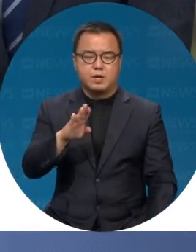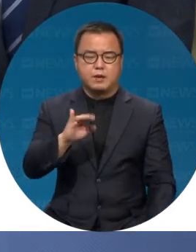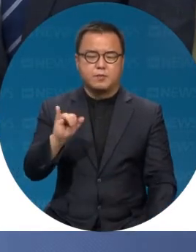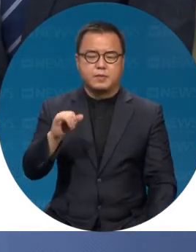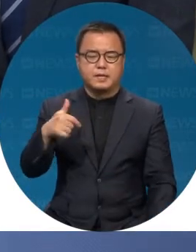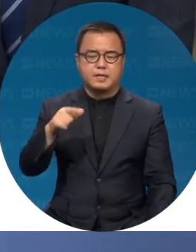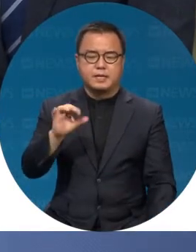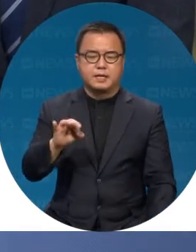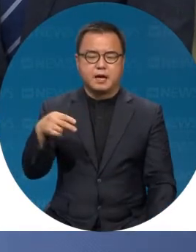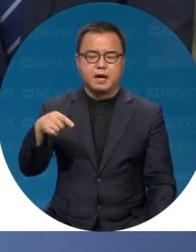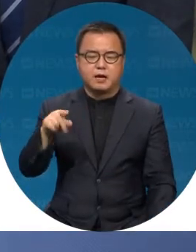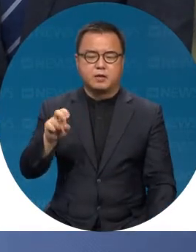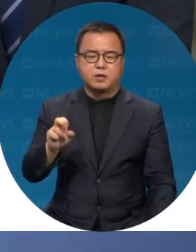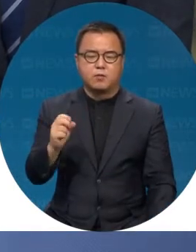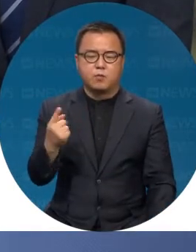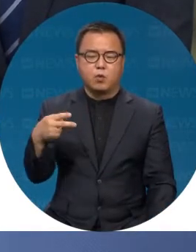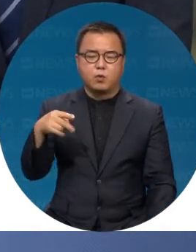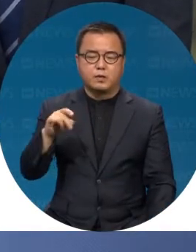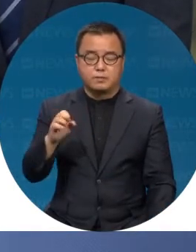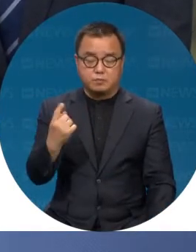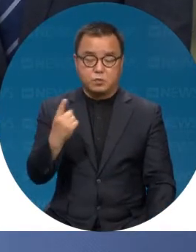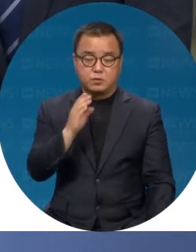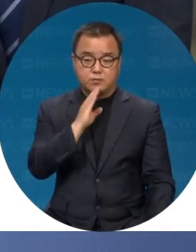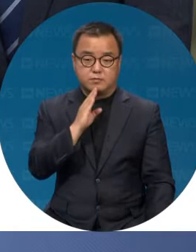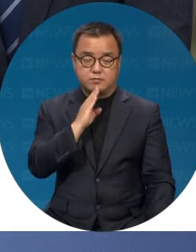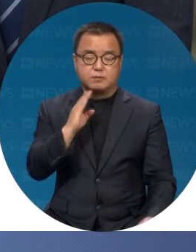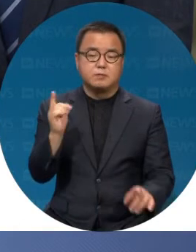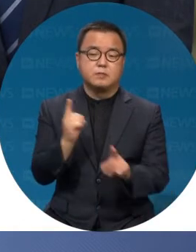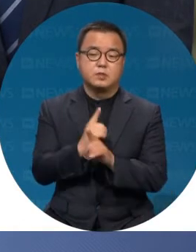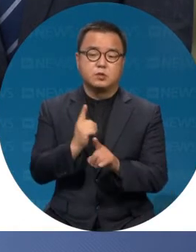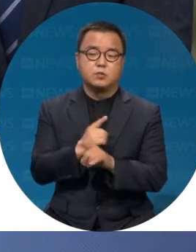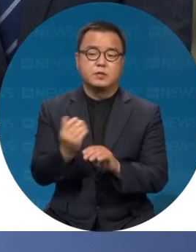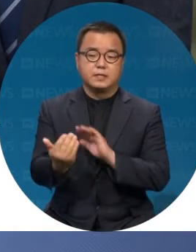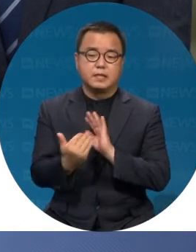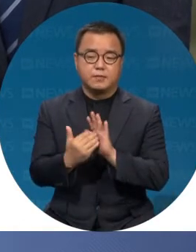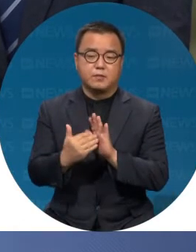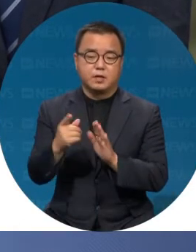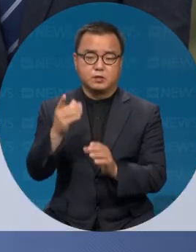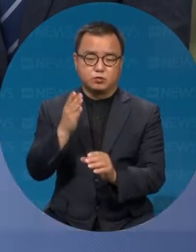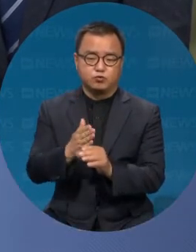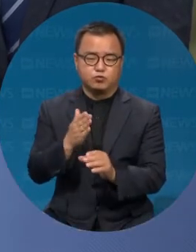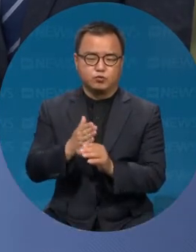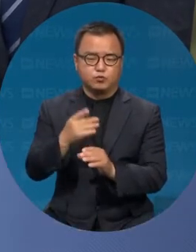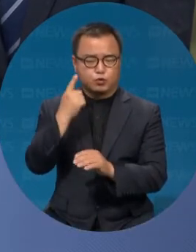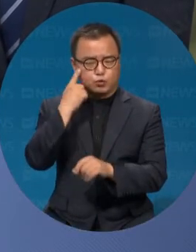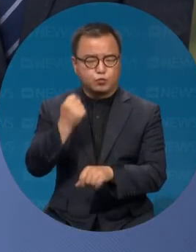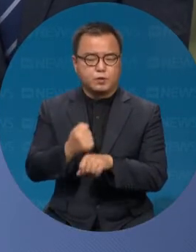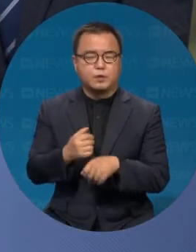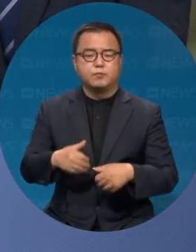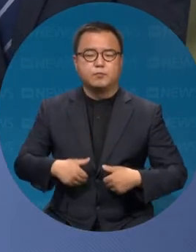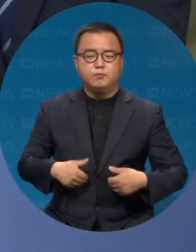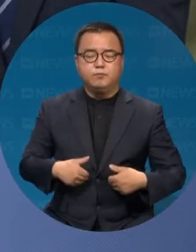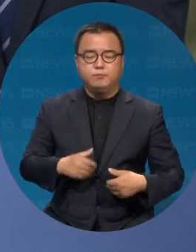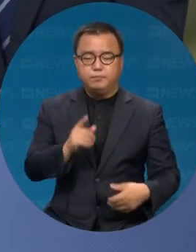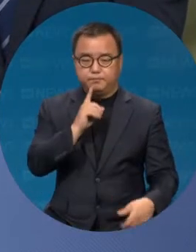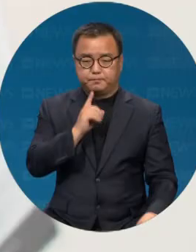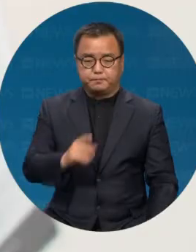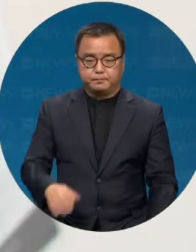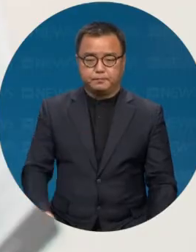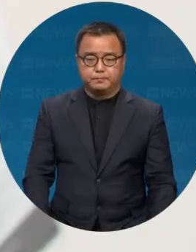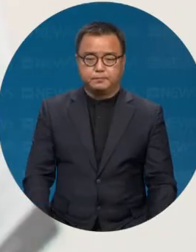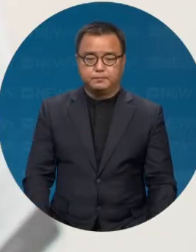따라서 앞으로 치료와 예방 연구 역시 이 비강 섬모세포를 중심으로 이뤄져야 한다는 게 연구진들의 결론이었습니다.